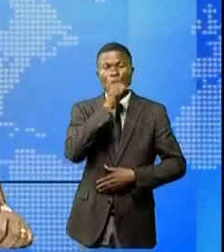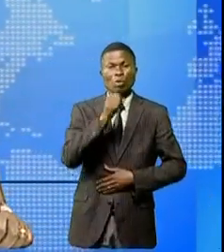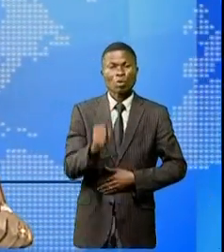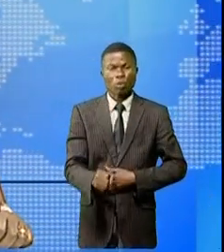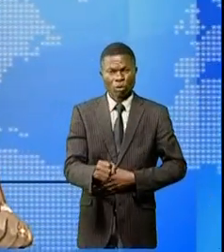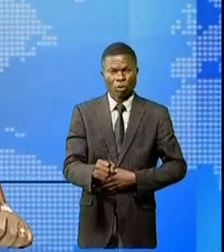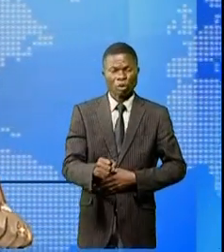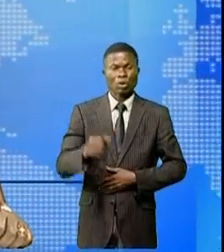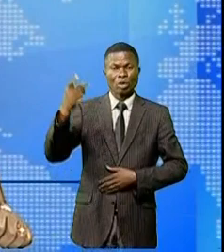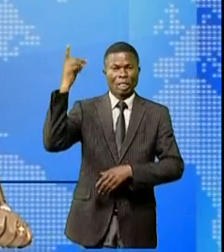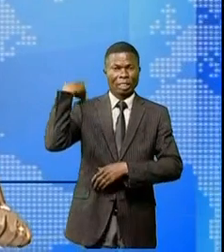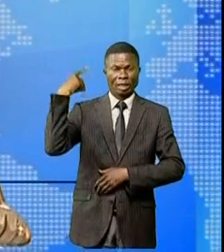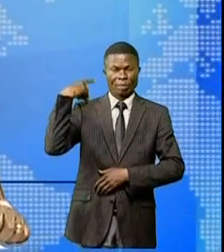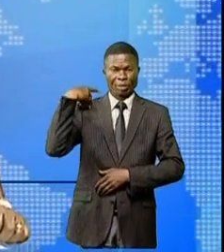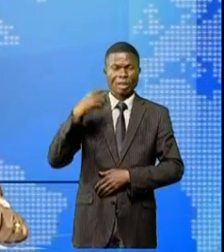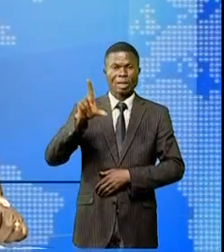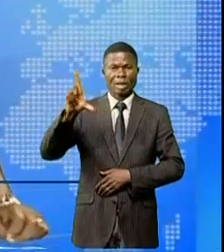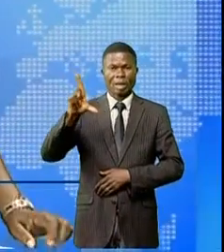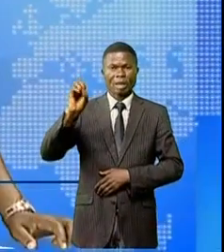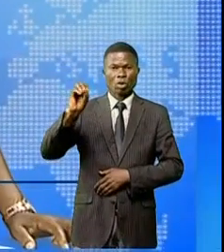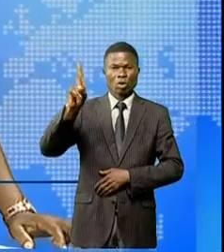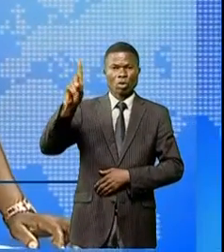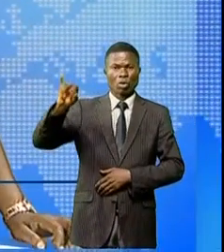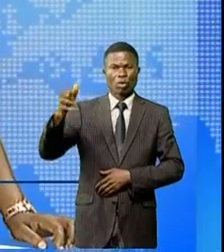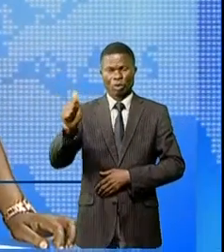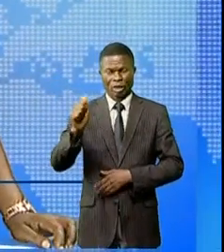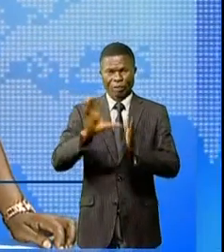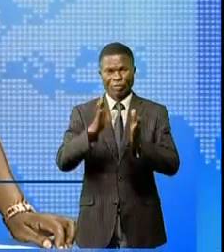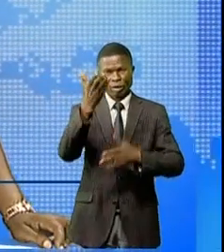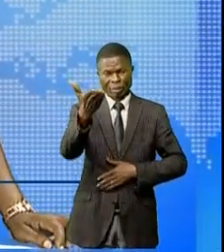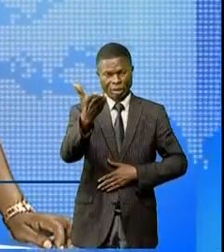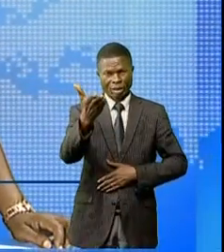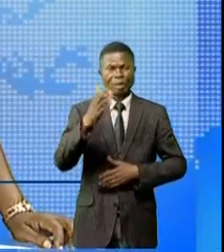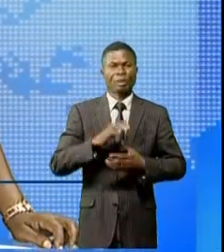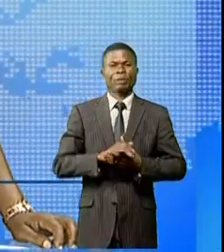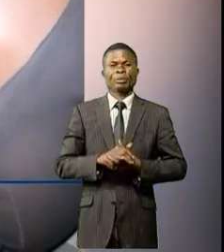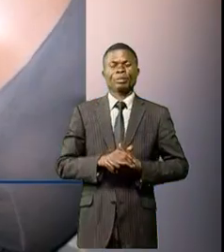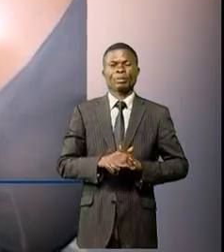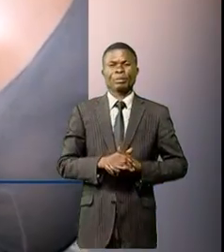de Lodja, François Zobuela et Pompo Umba. Nous proposons ce reportage.